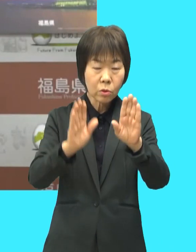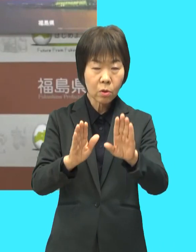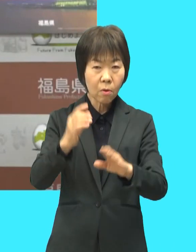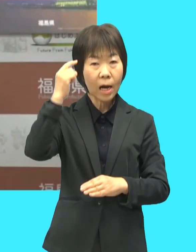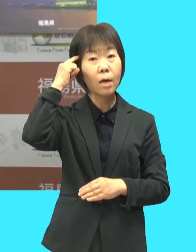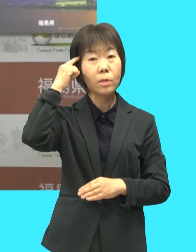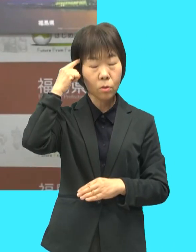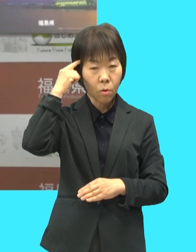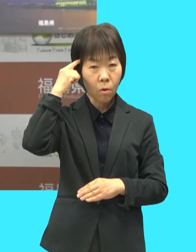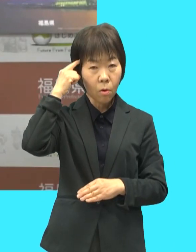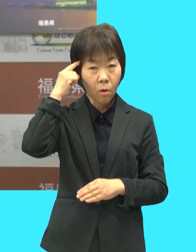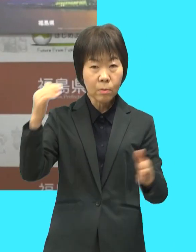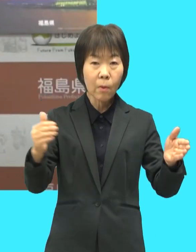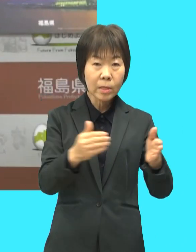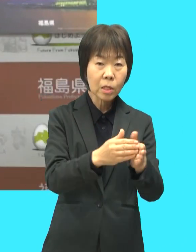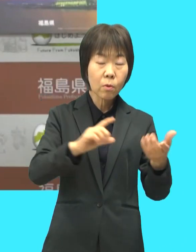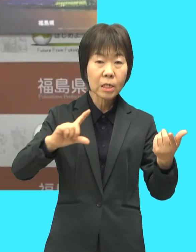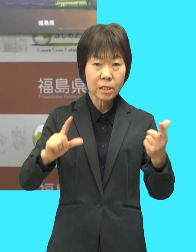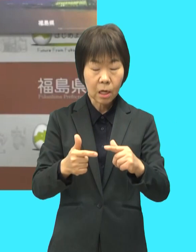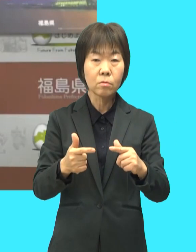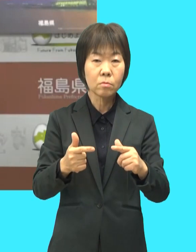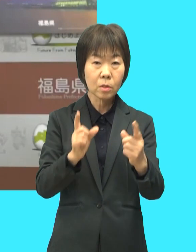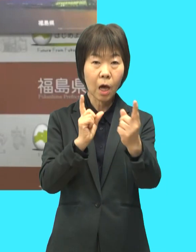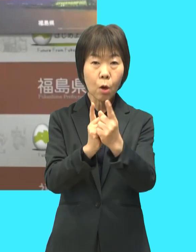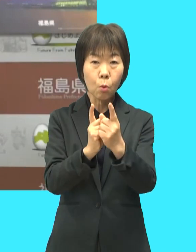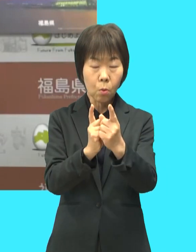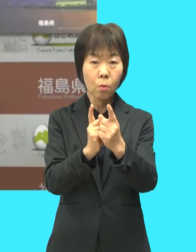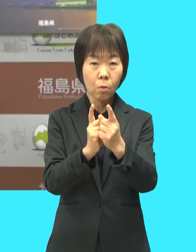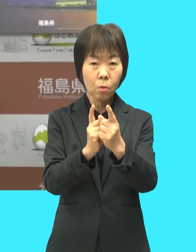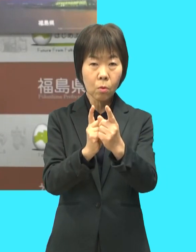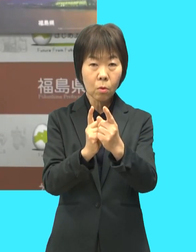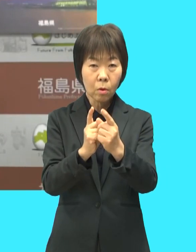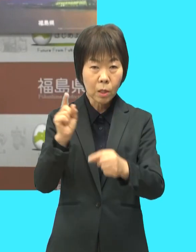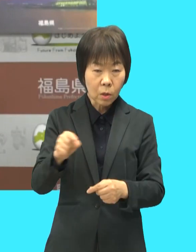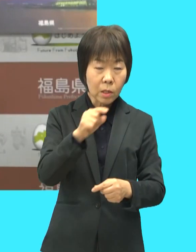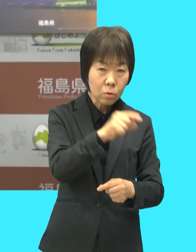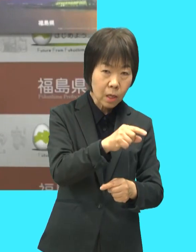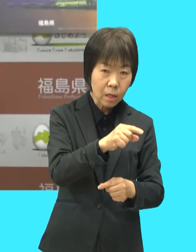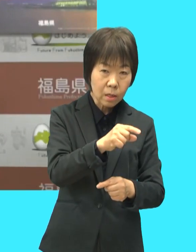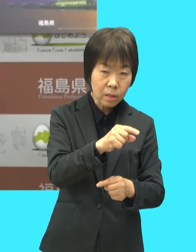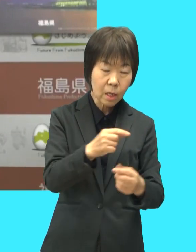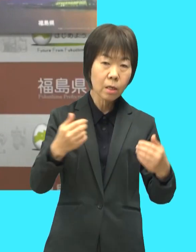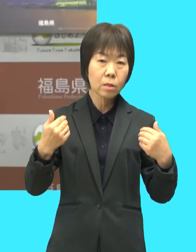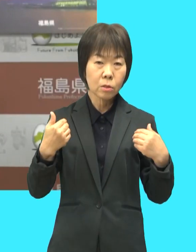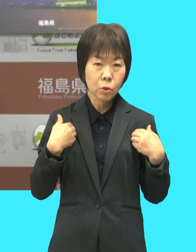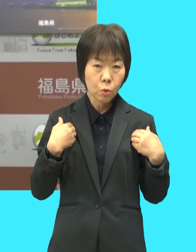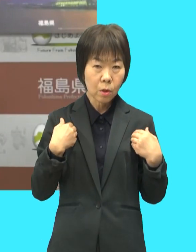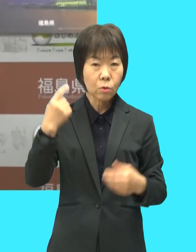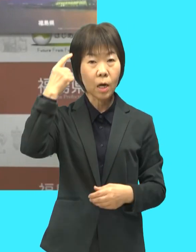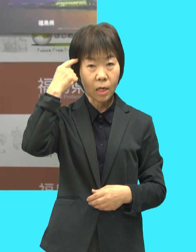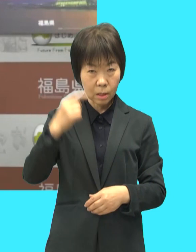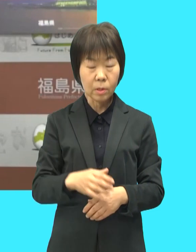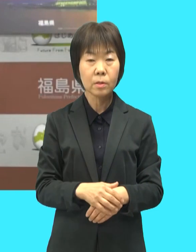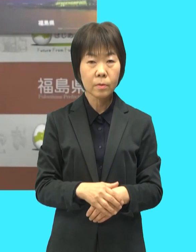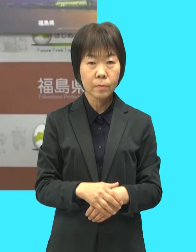を踏まえますと、これまでとは異なる対応がそれぞれの場面で必要になってくるかと考えております